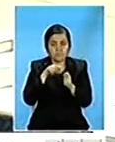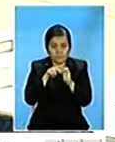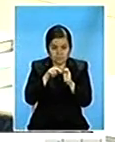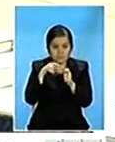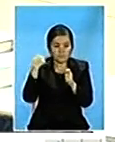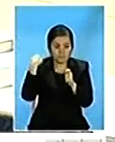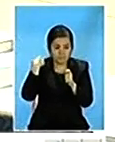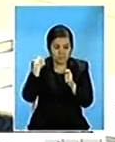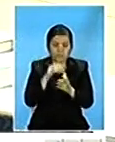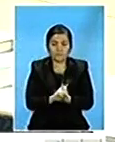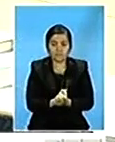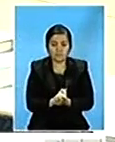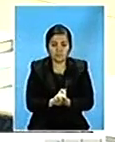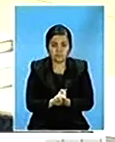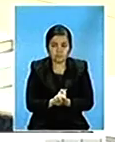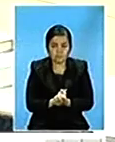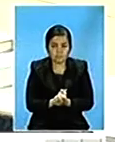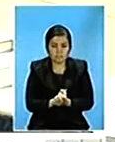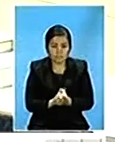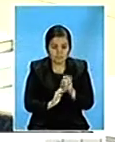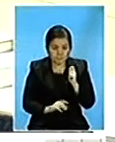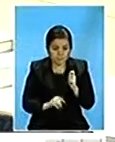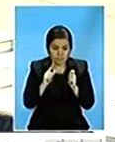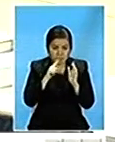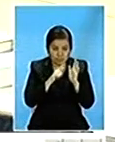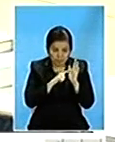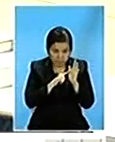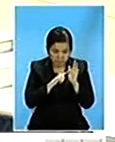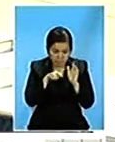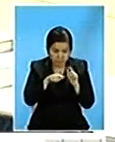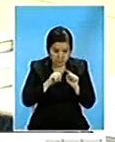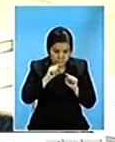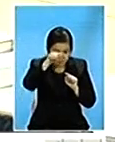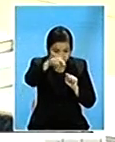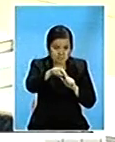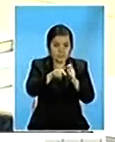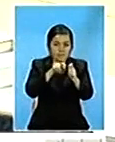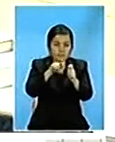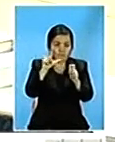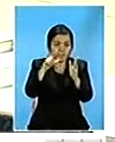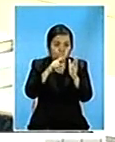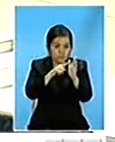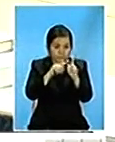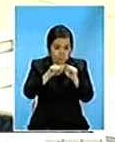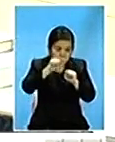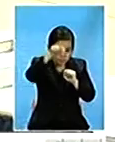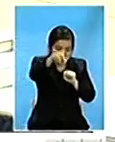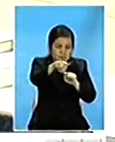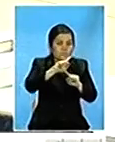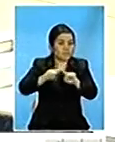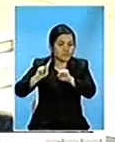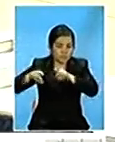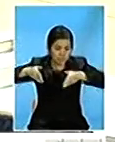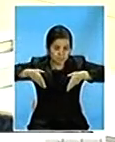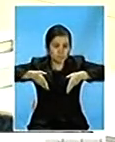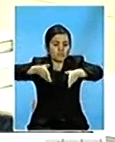ไปลำสนธิ ไปเทพสถิตไปป่าหินงาม